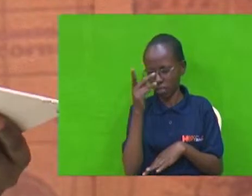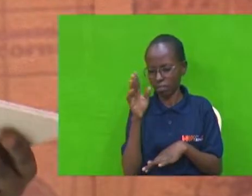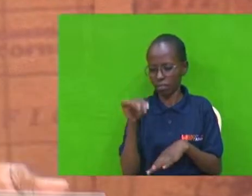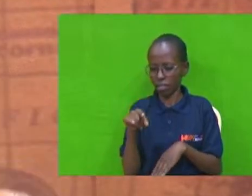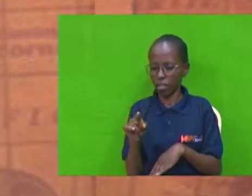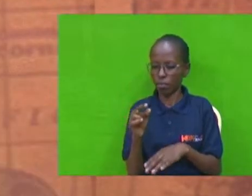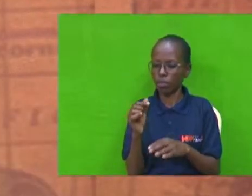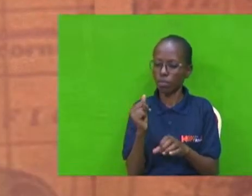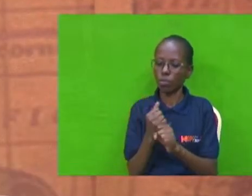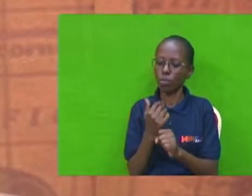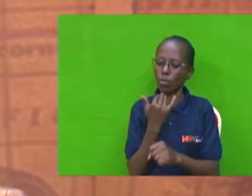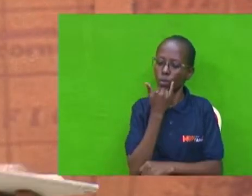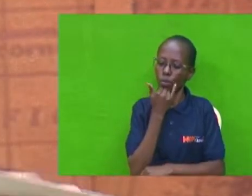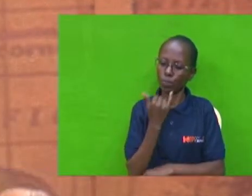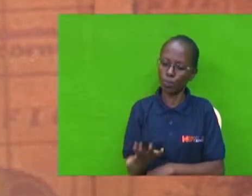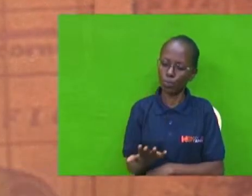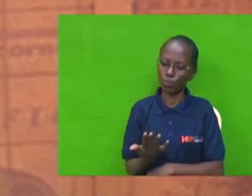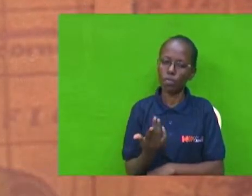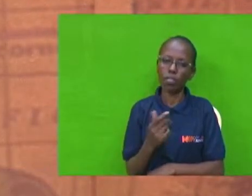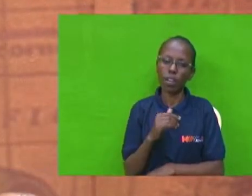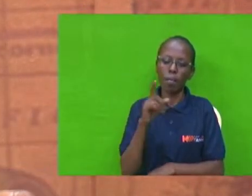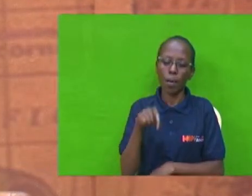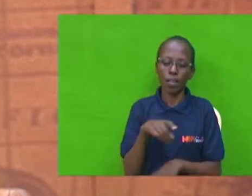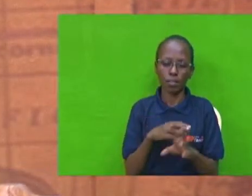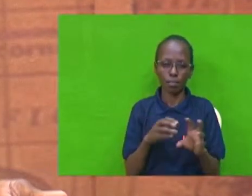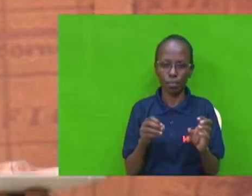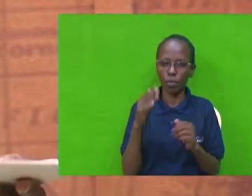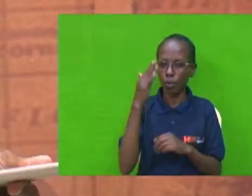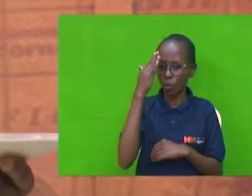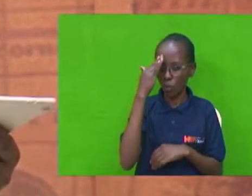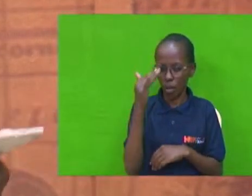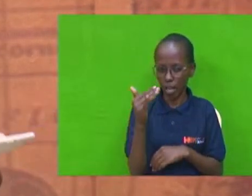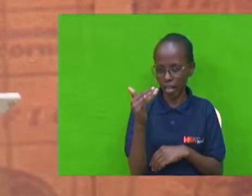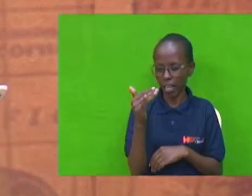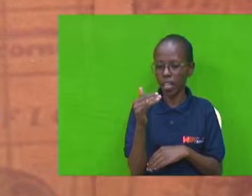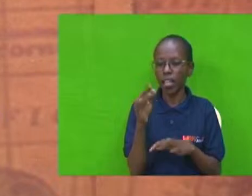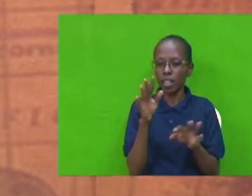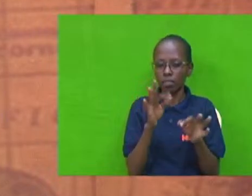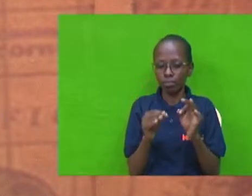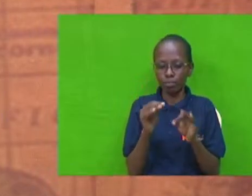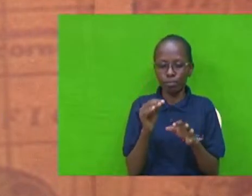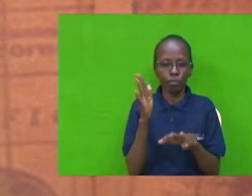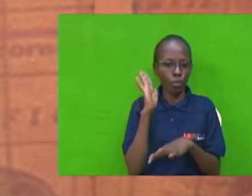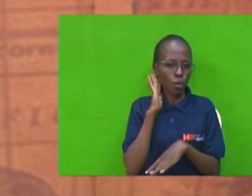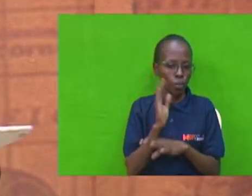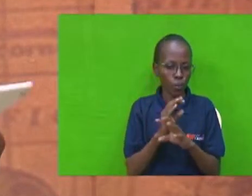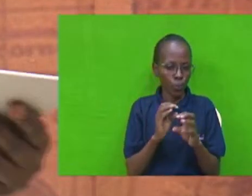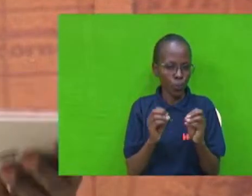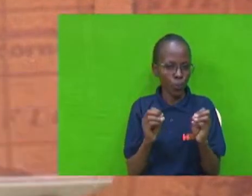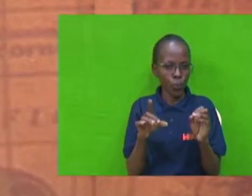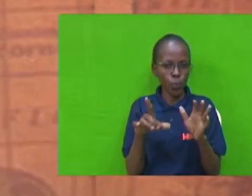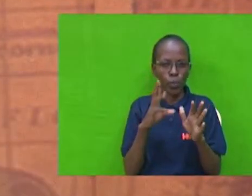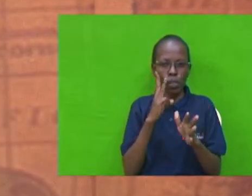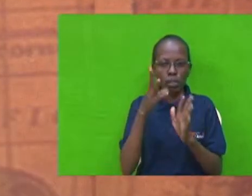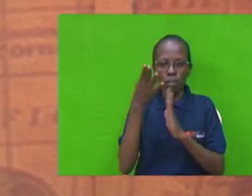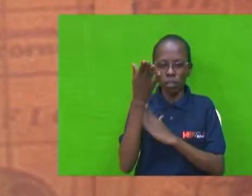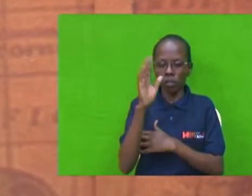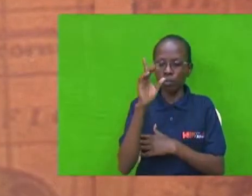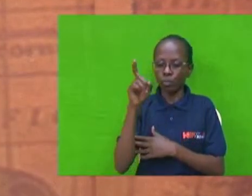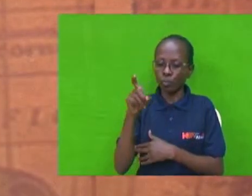anafanya makosa. Si lazima. Kwa sababu kama anaenda kinyume na mapenzi ya Mungu basi si lazima ni